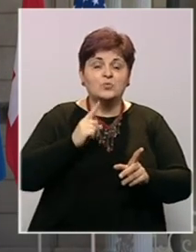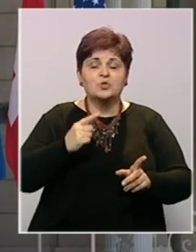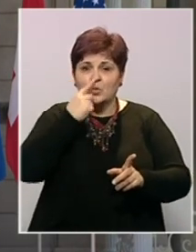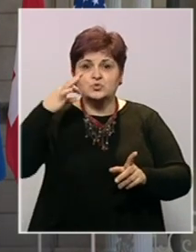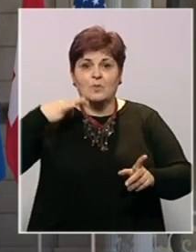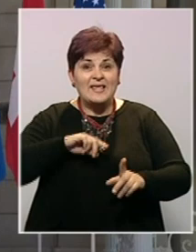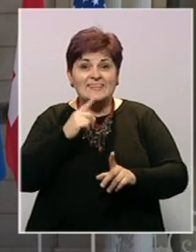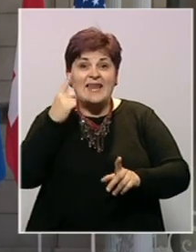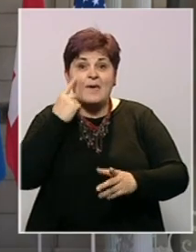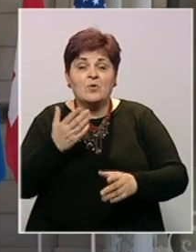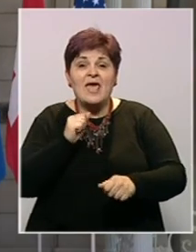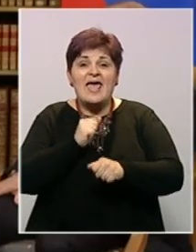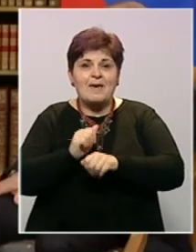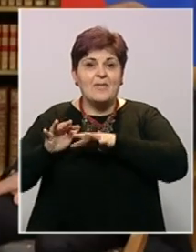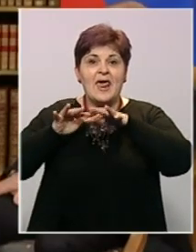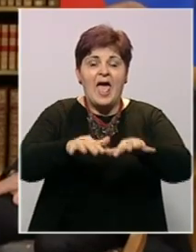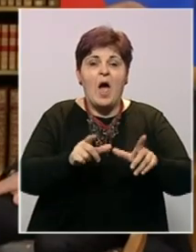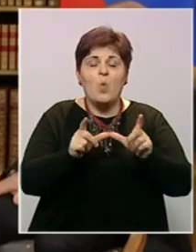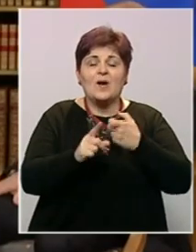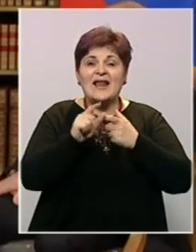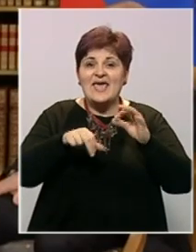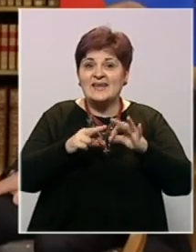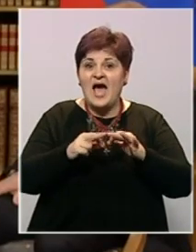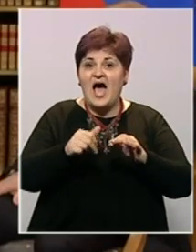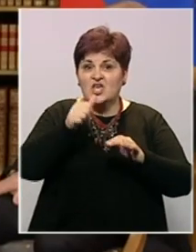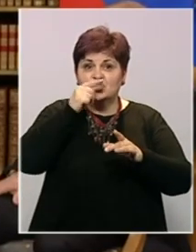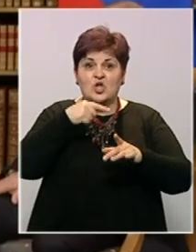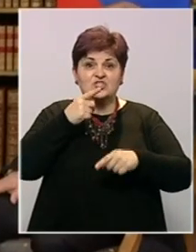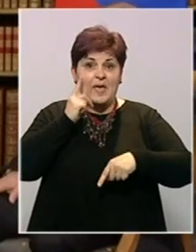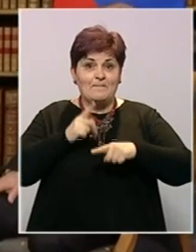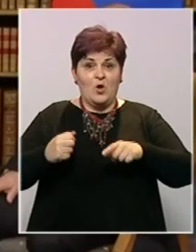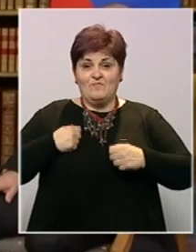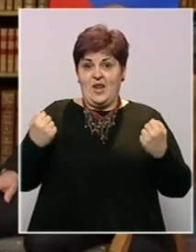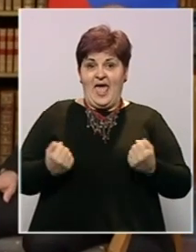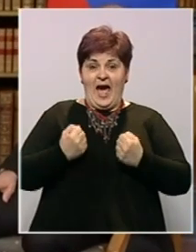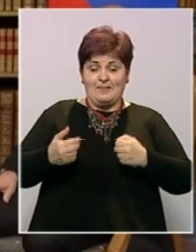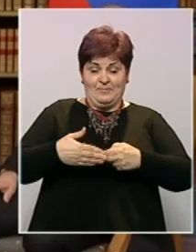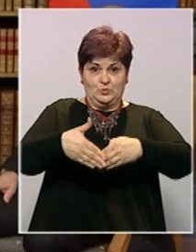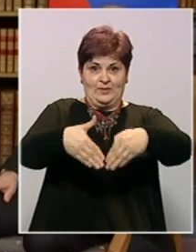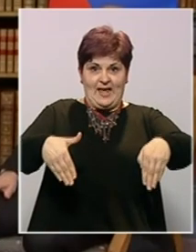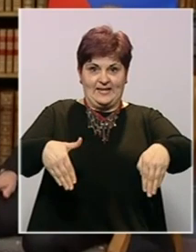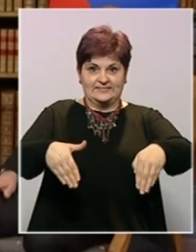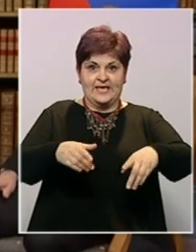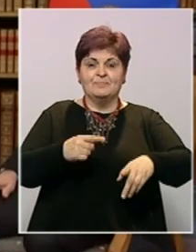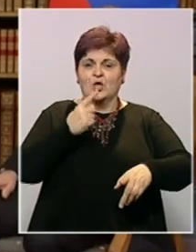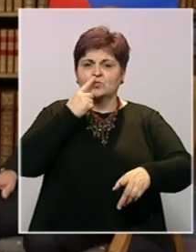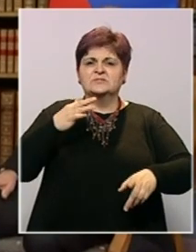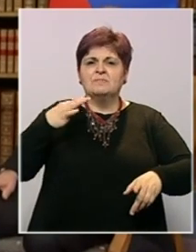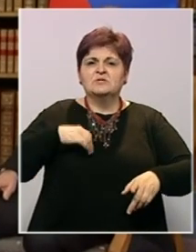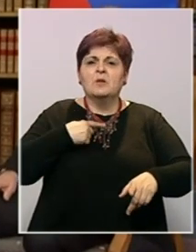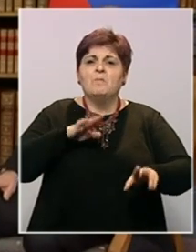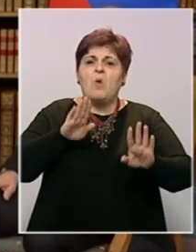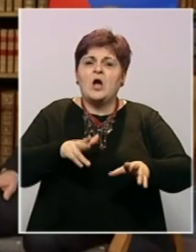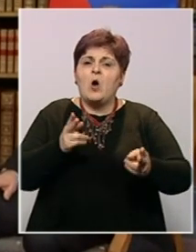da ne pokušava da izvrši invaziju na Ukrajinu, što sugeriraju posljednje vojne aktivnosti uz granicu. Putin bi od američkog kolege